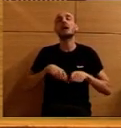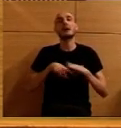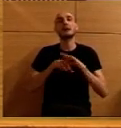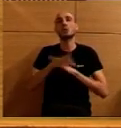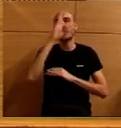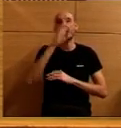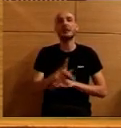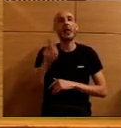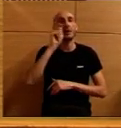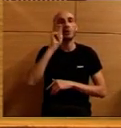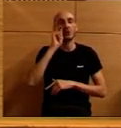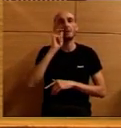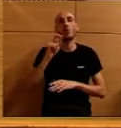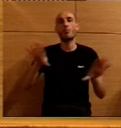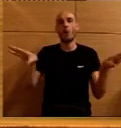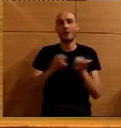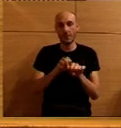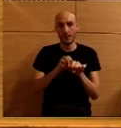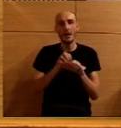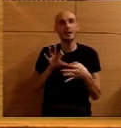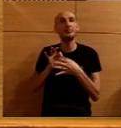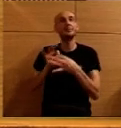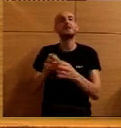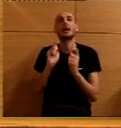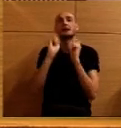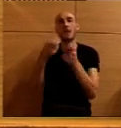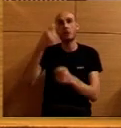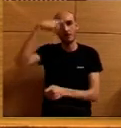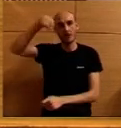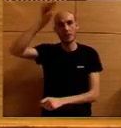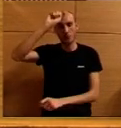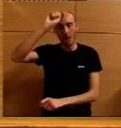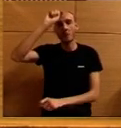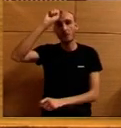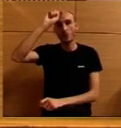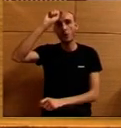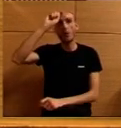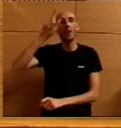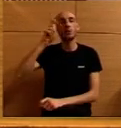provincial assignades a l'organisme autònom Patronat Provincial de Turisme de València i a Divalterra S.A.